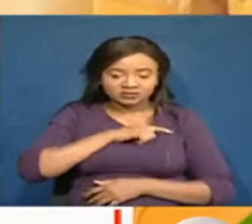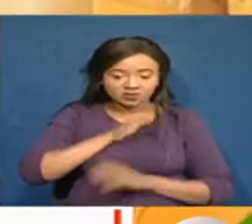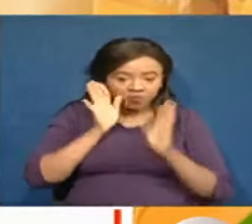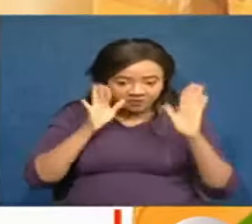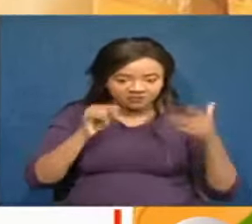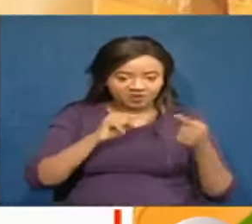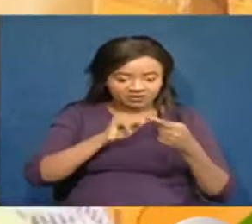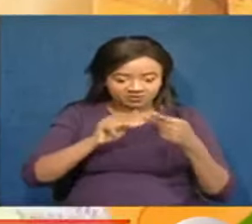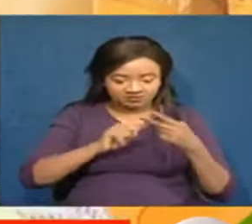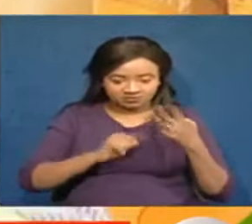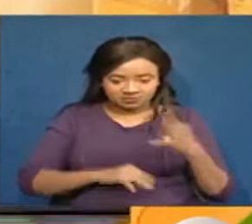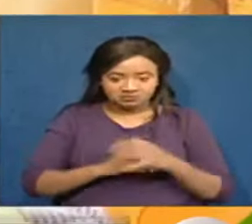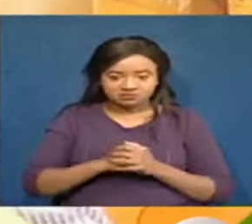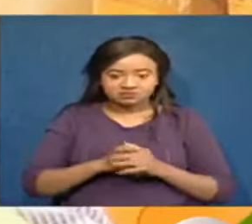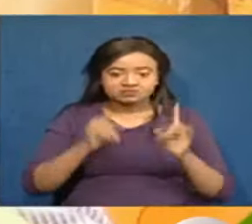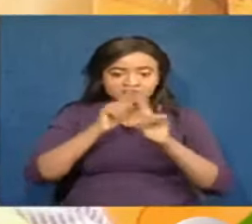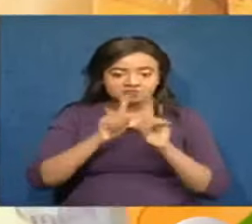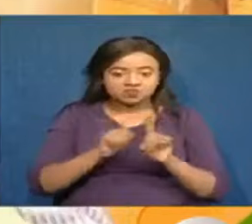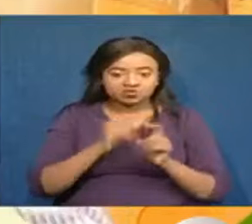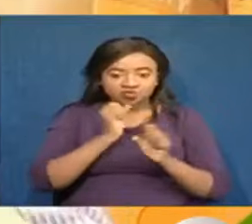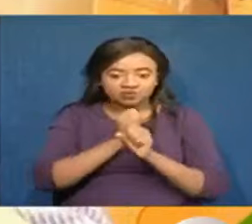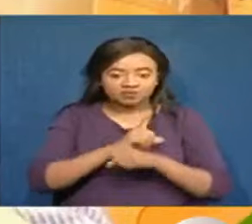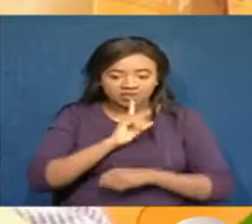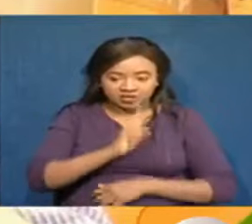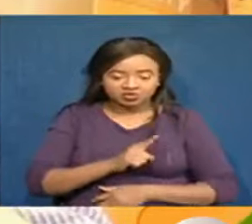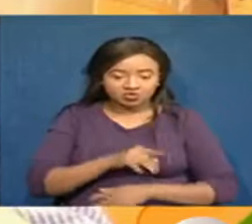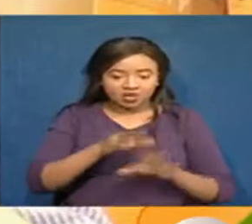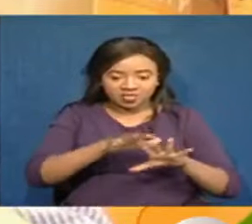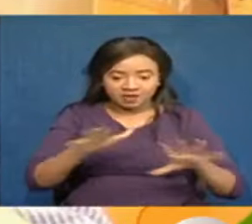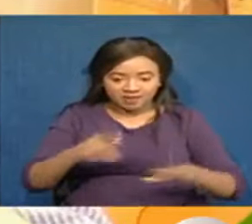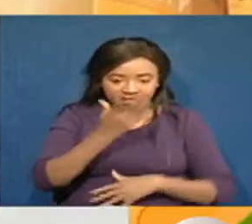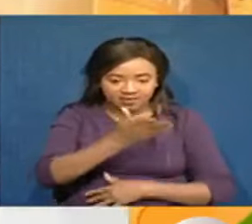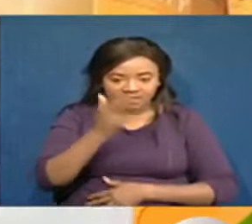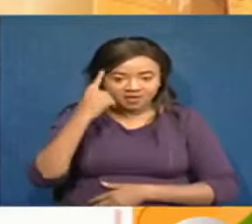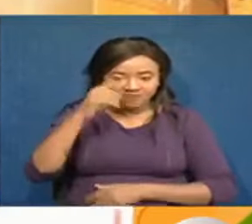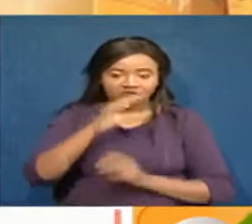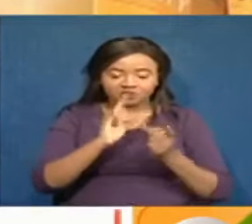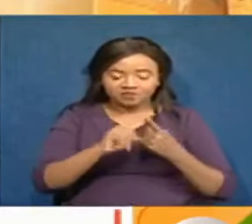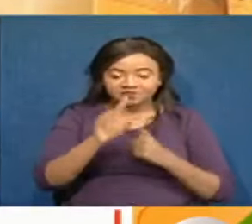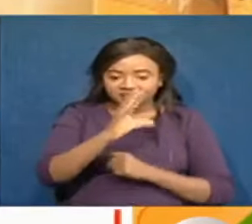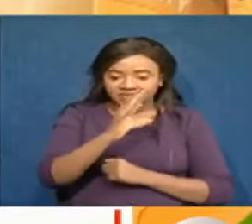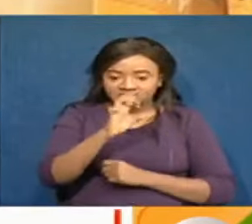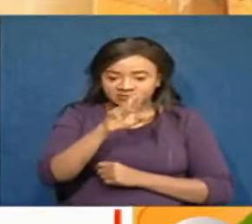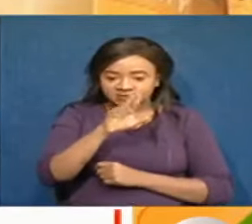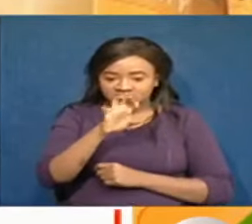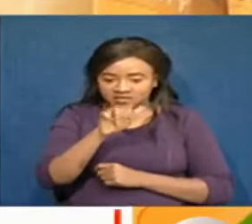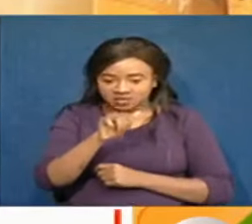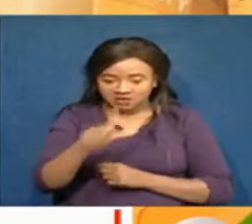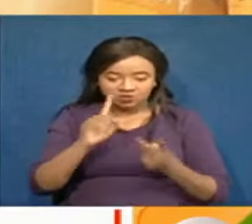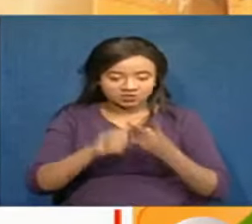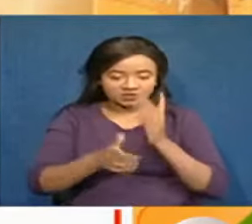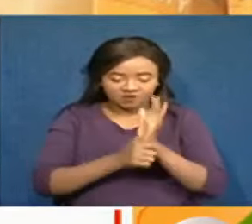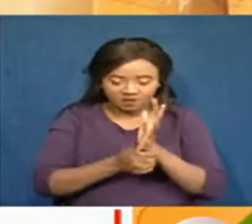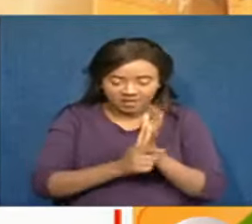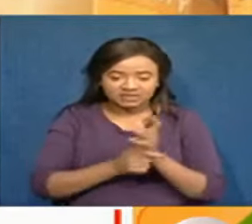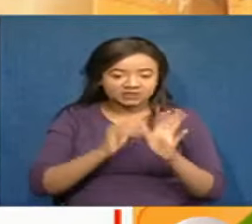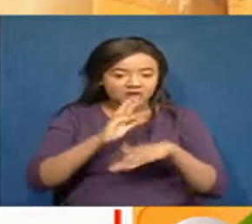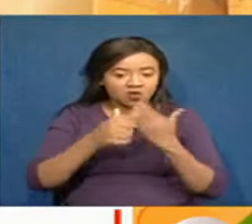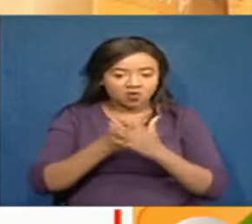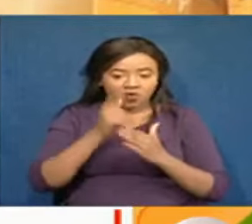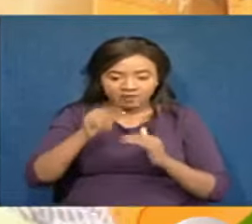kuzingatia. Na lakini kuhakikisha kwamba soko ya nafaka, soko ya cereals, soko ya mahindi ikuwe stabilized, mkulima